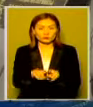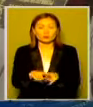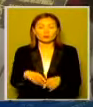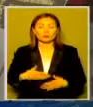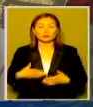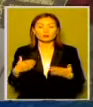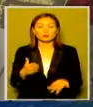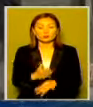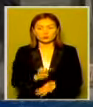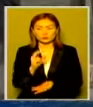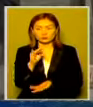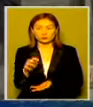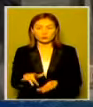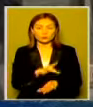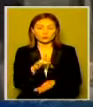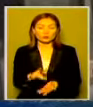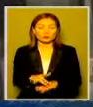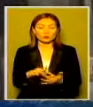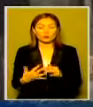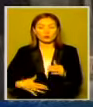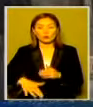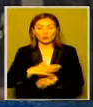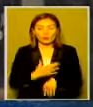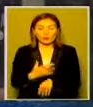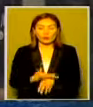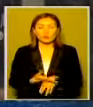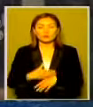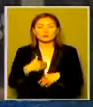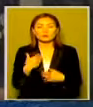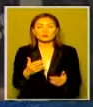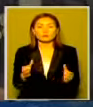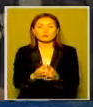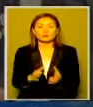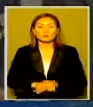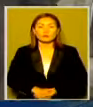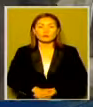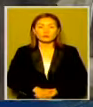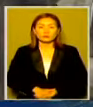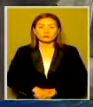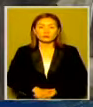выразили благодарность акимату города и акиму сельского округа, Совету ветеранов.